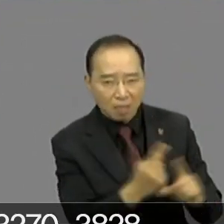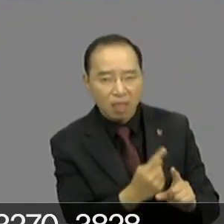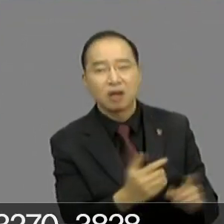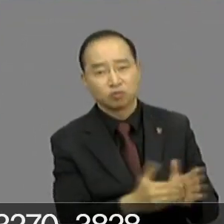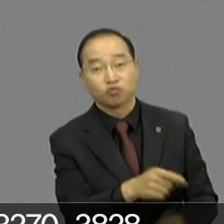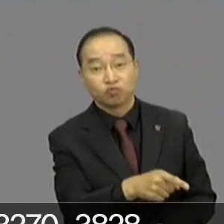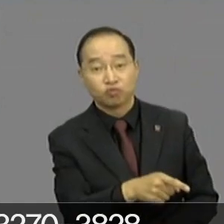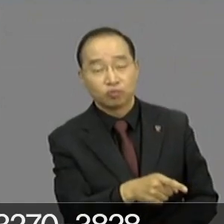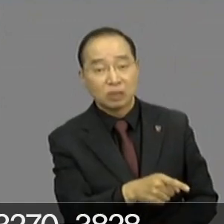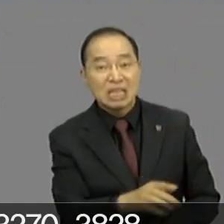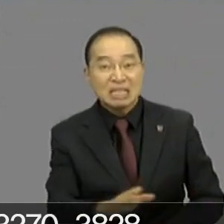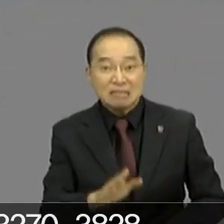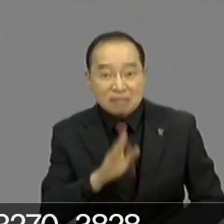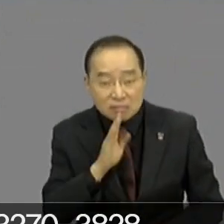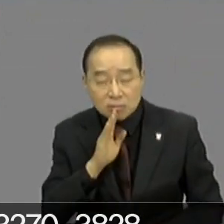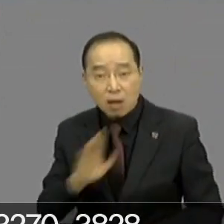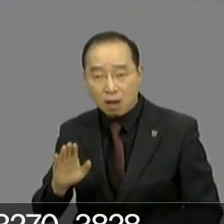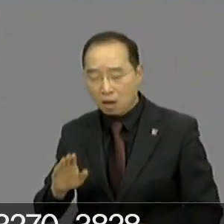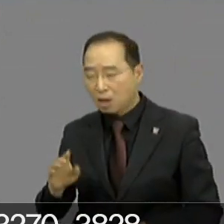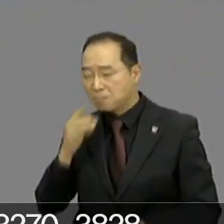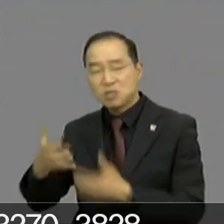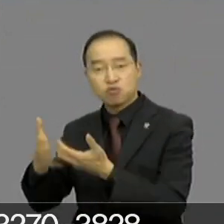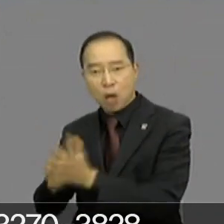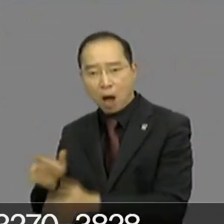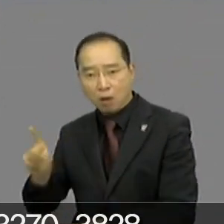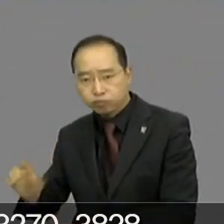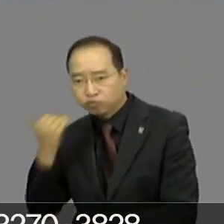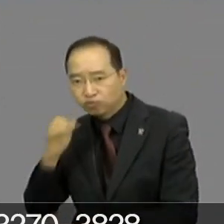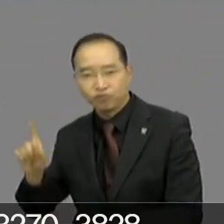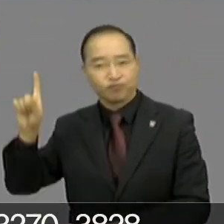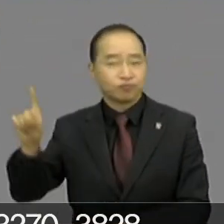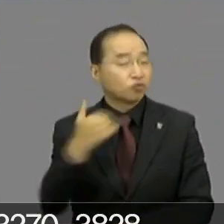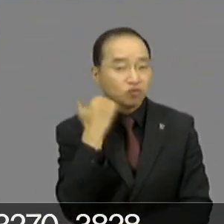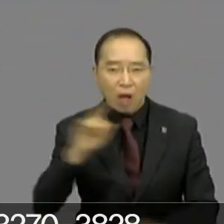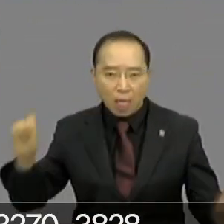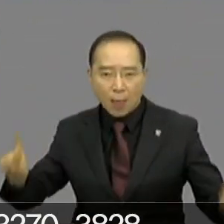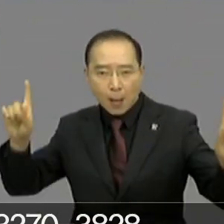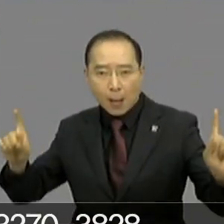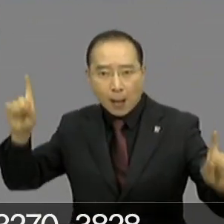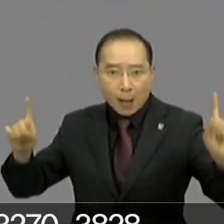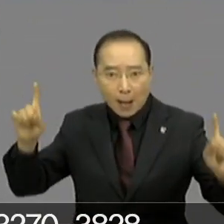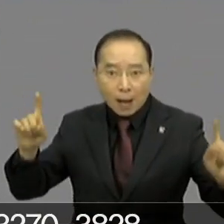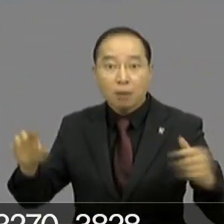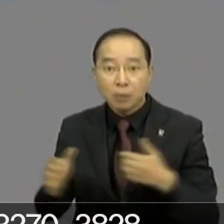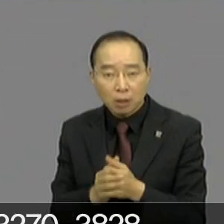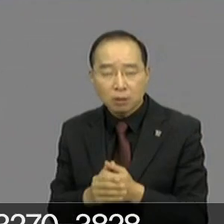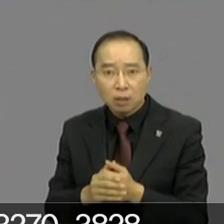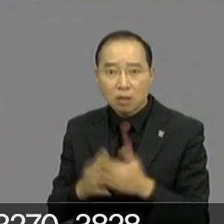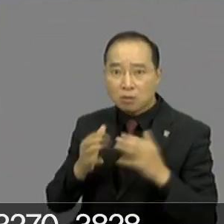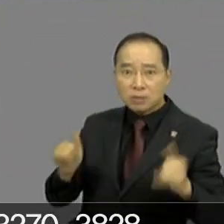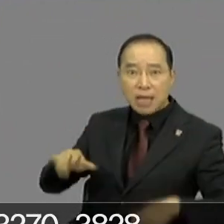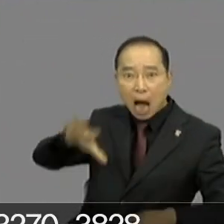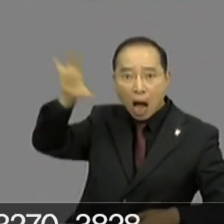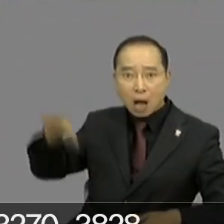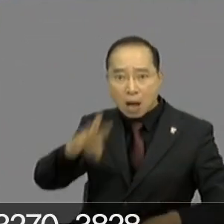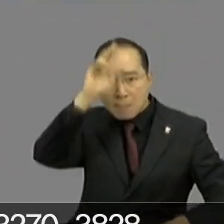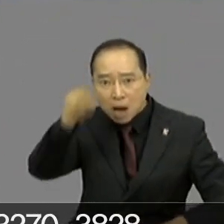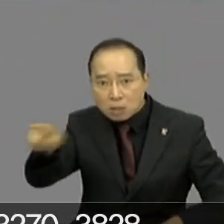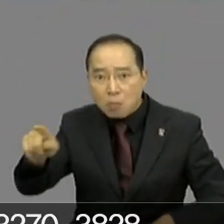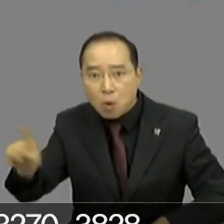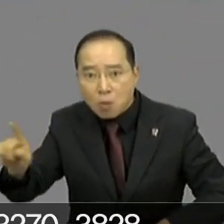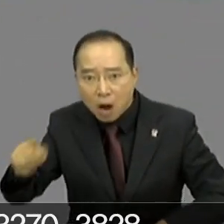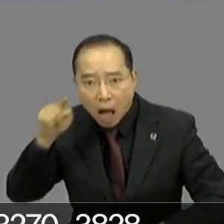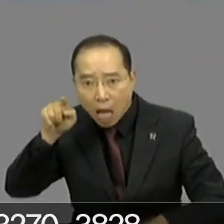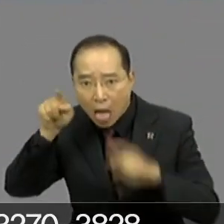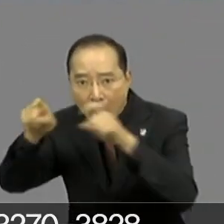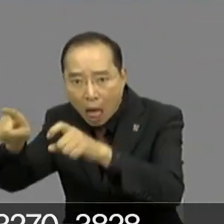후보로 되고 나면 그야말로 언론에서 모든 공격을 쏟아 내지 않을까 이런 걱정을 저는 좀 하고 있습니다 제가 좀